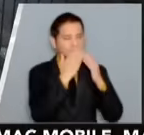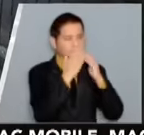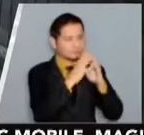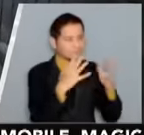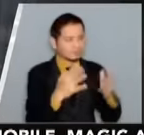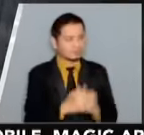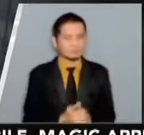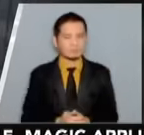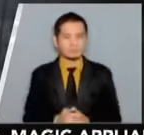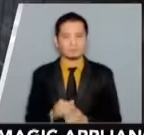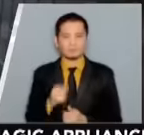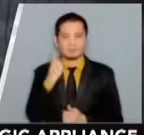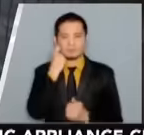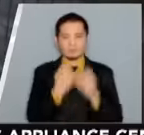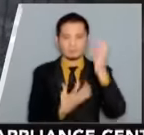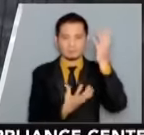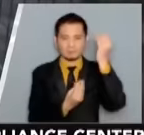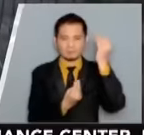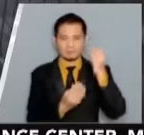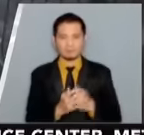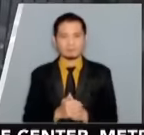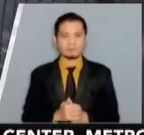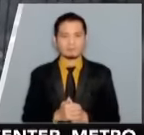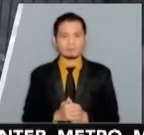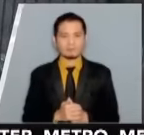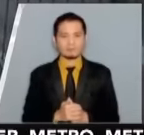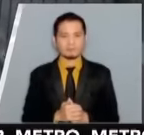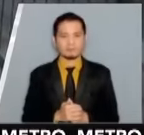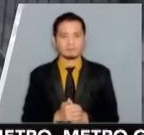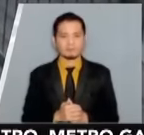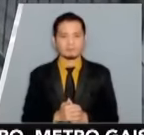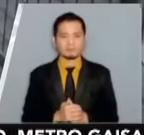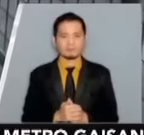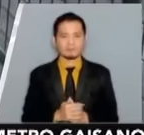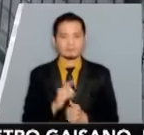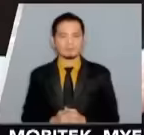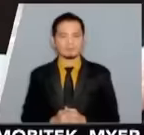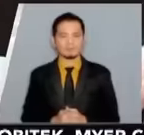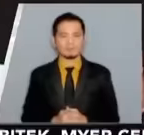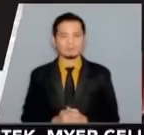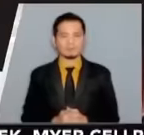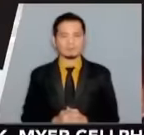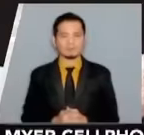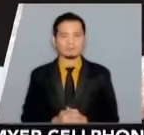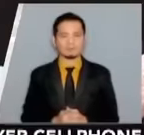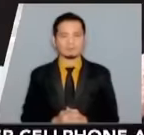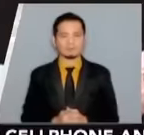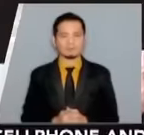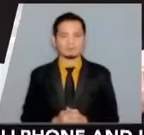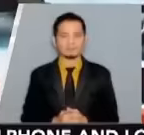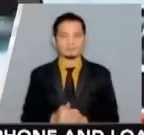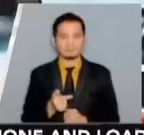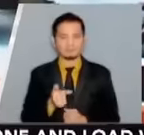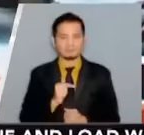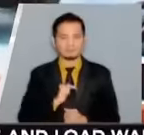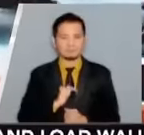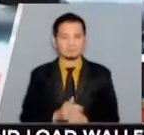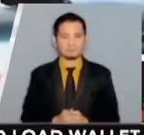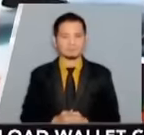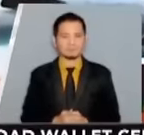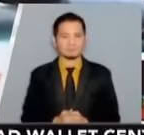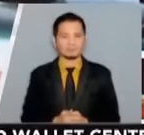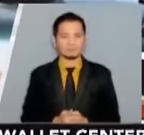mula dito sa EDSA Bus Carousel, North Avenue Station. Balik muna tayo sa studio. Salamat, Evan. Samantala, tapos na ang